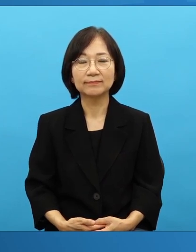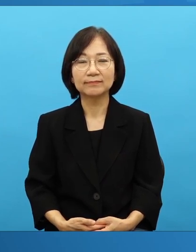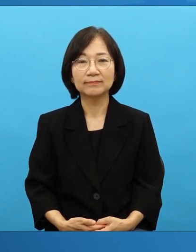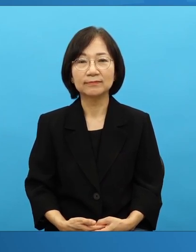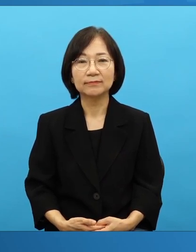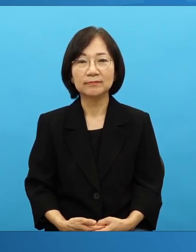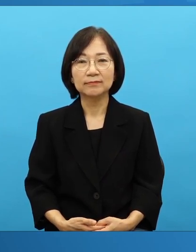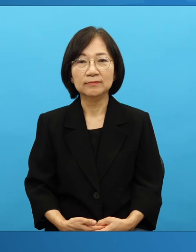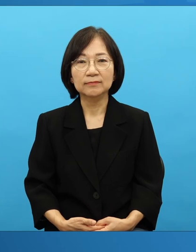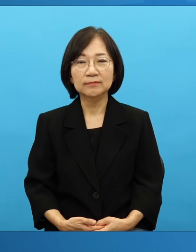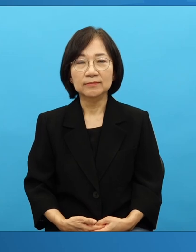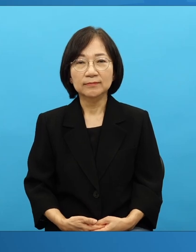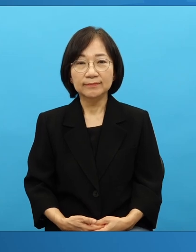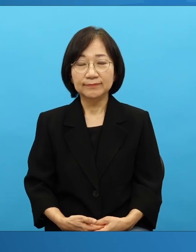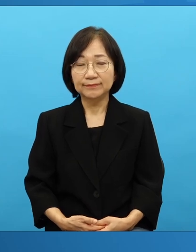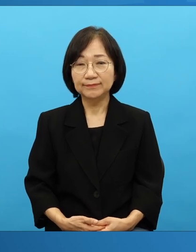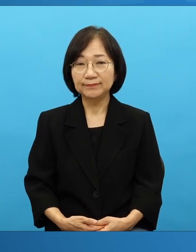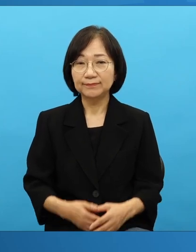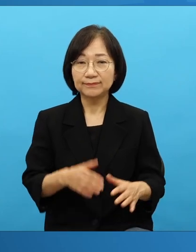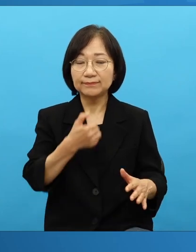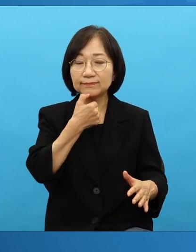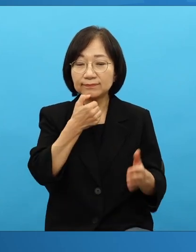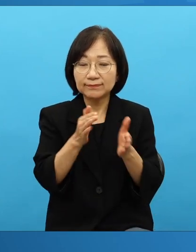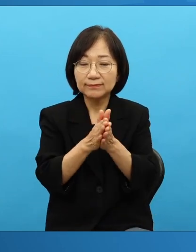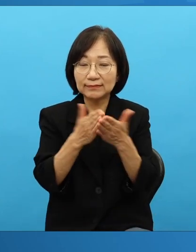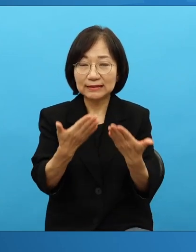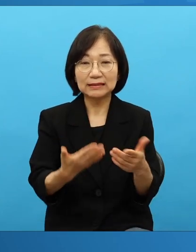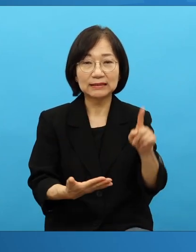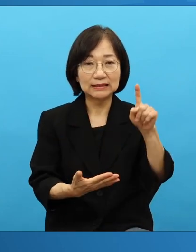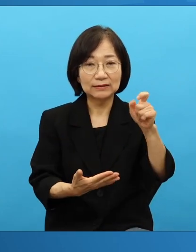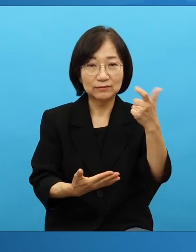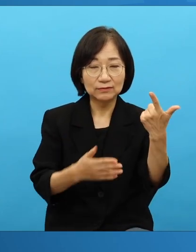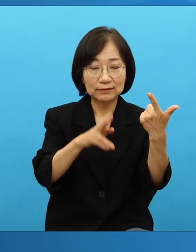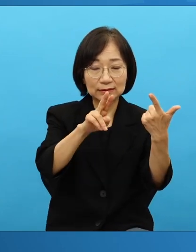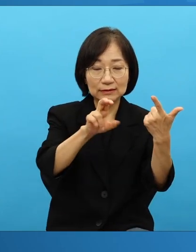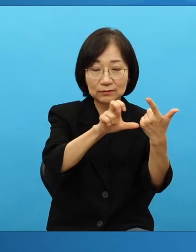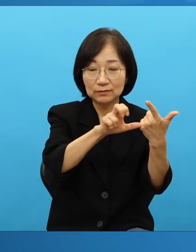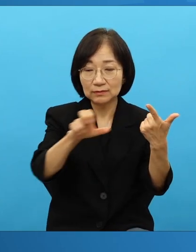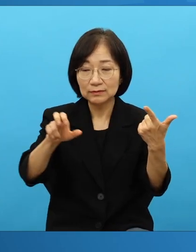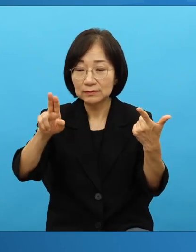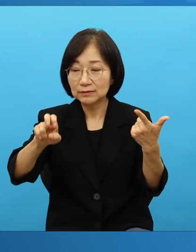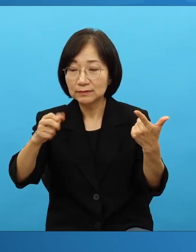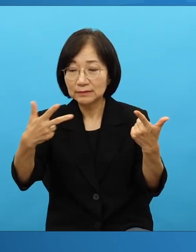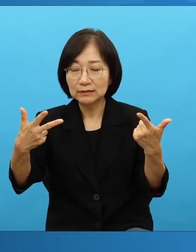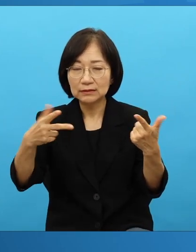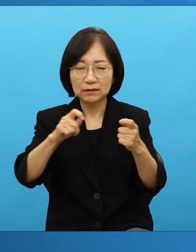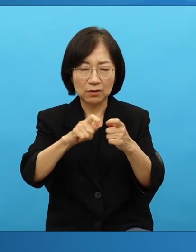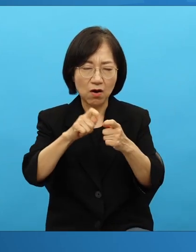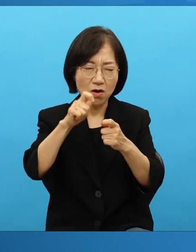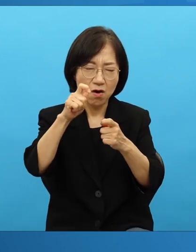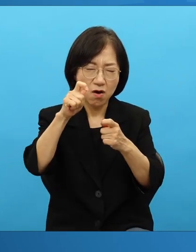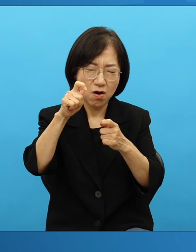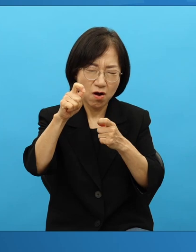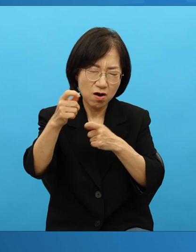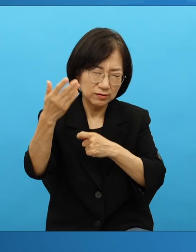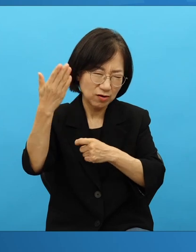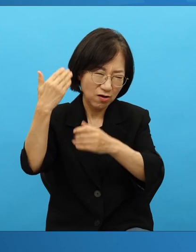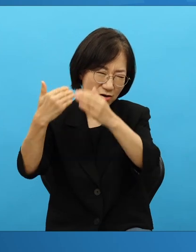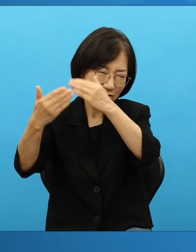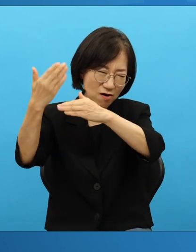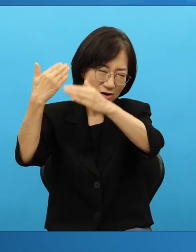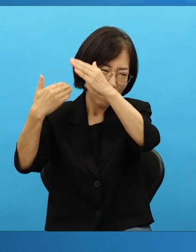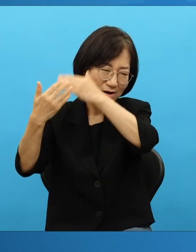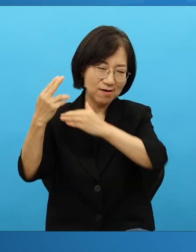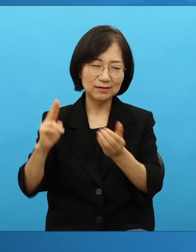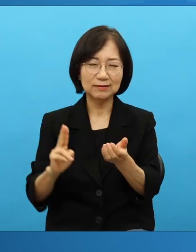로마서 16장 25절 27절에 영세 전부터 감추어두었던 비밀이라는